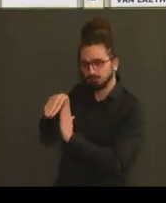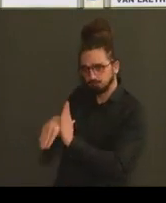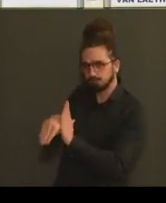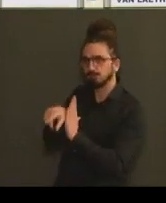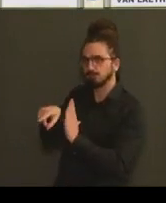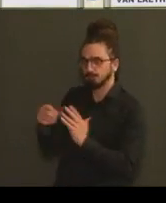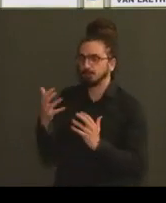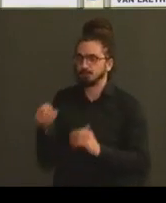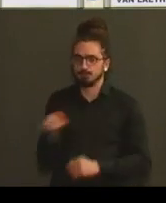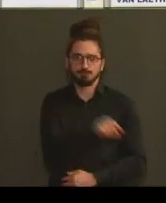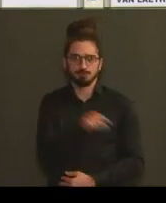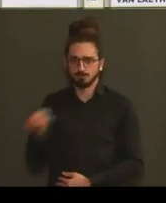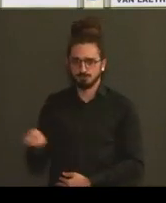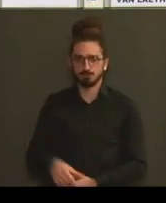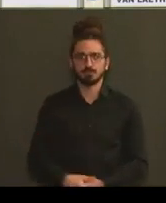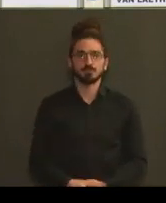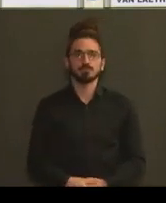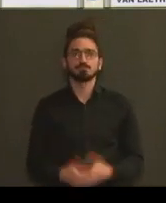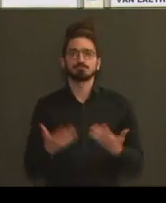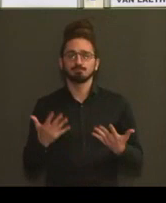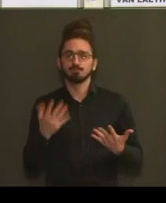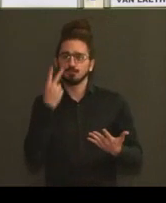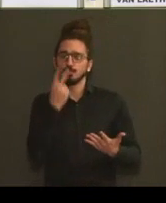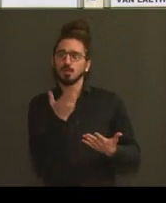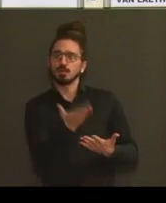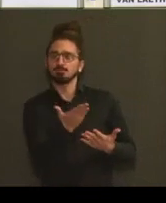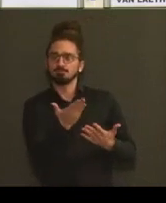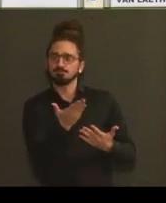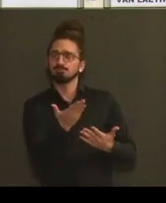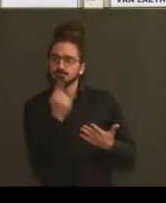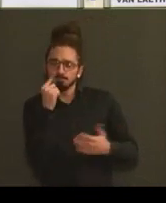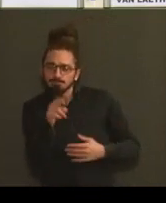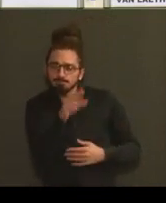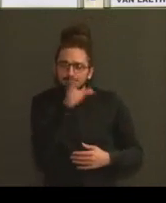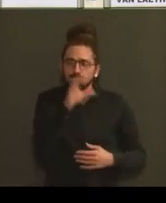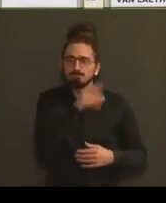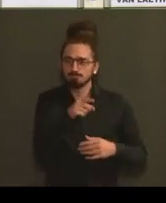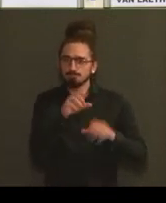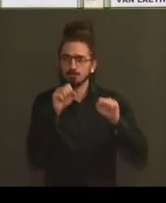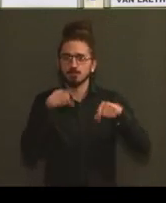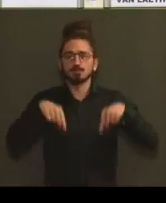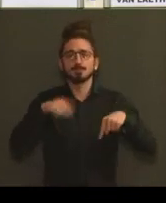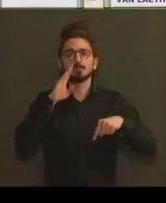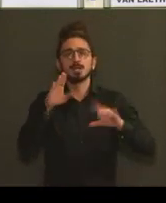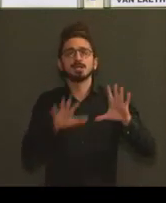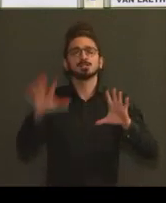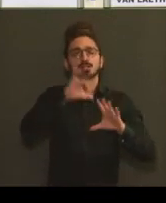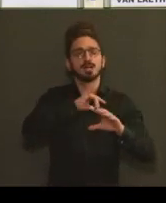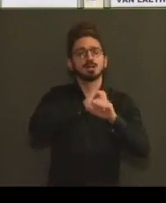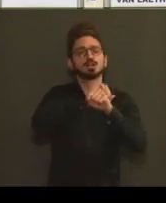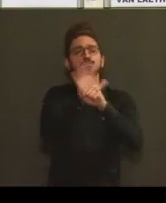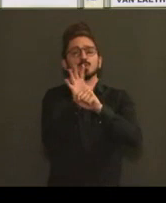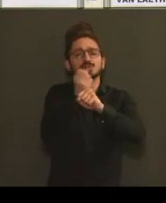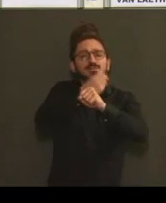Je pense que vous êtes nombreux à vous intéresser à savoir où en sont les variants dans notre pays. On peut dire que pour les 2 dernières